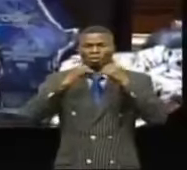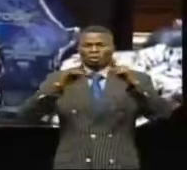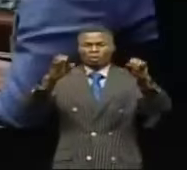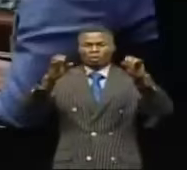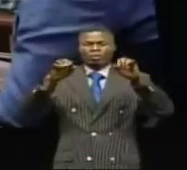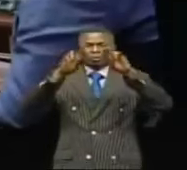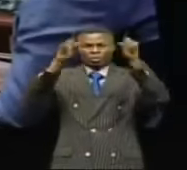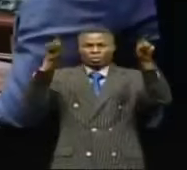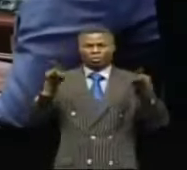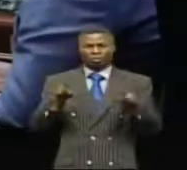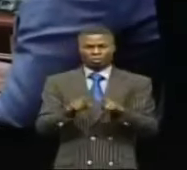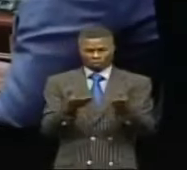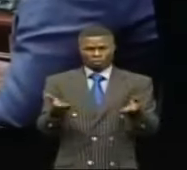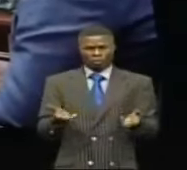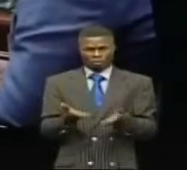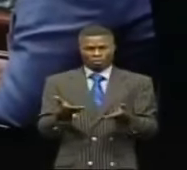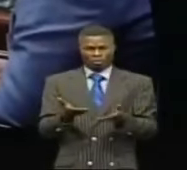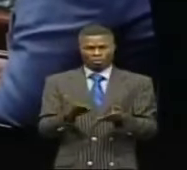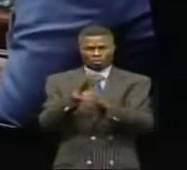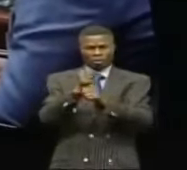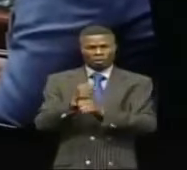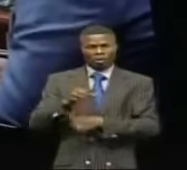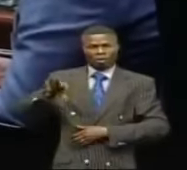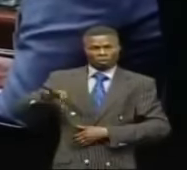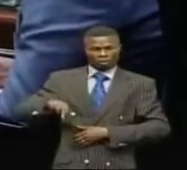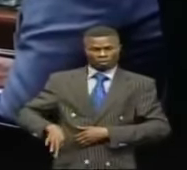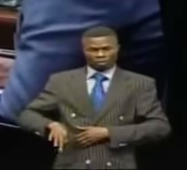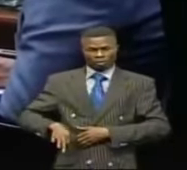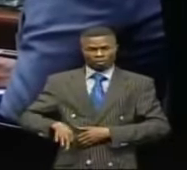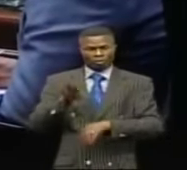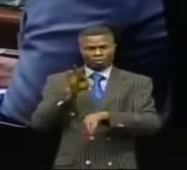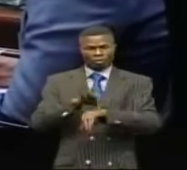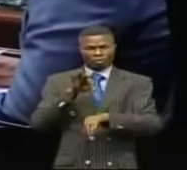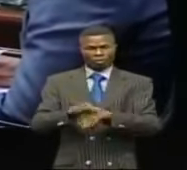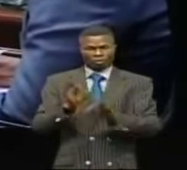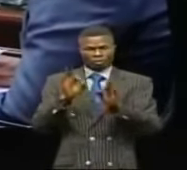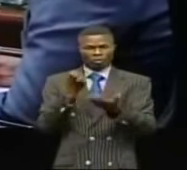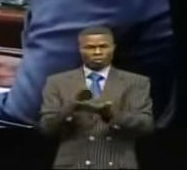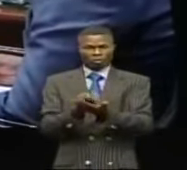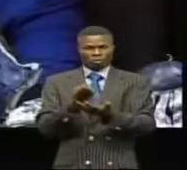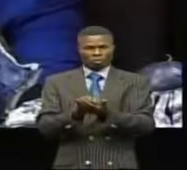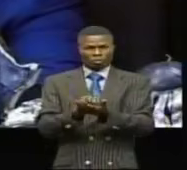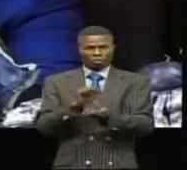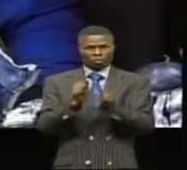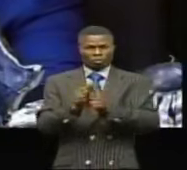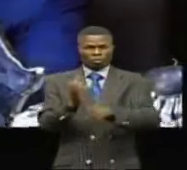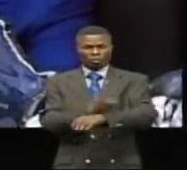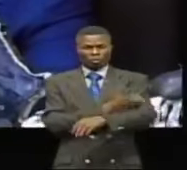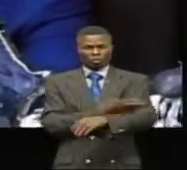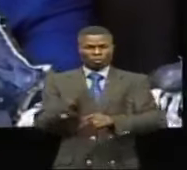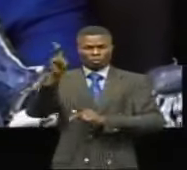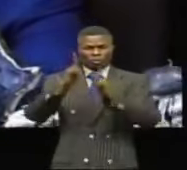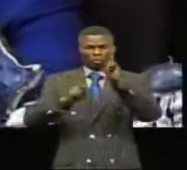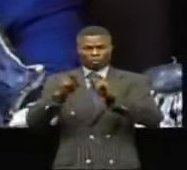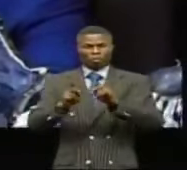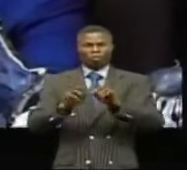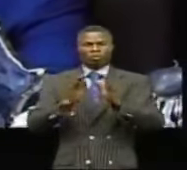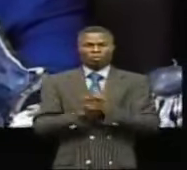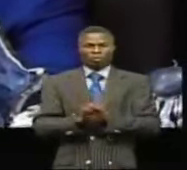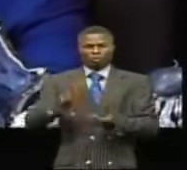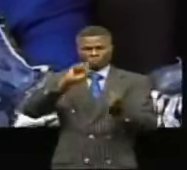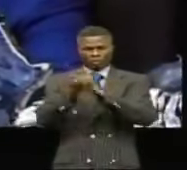radio-télévisuelle locale qui pourra bénéficier des nouvelles opportunités économiques liées à l'accroissement du public potentiel,